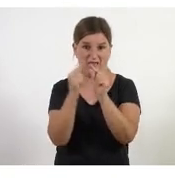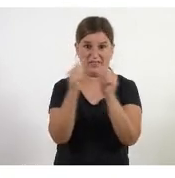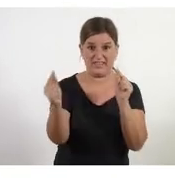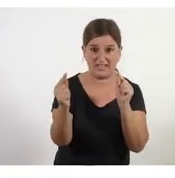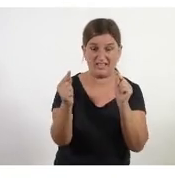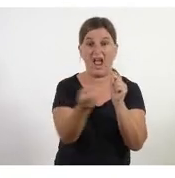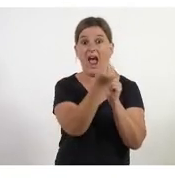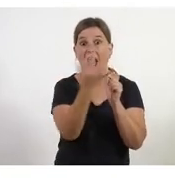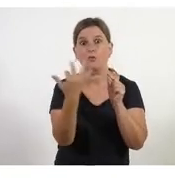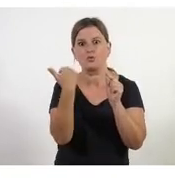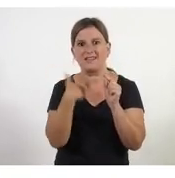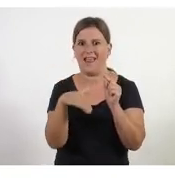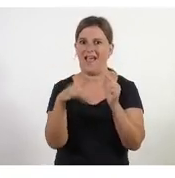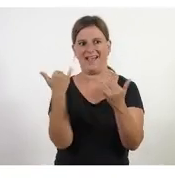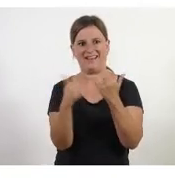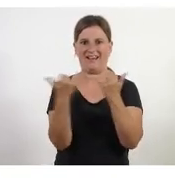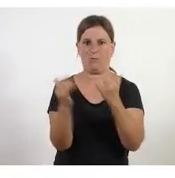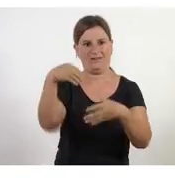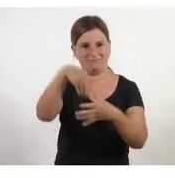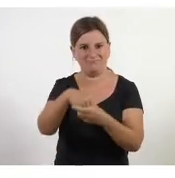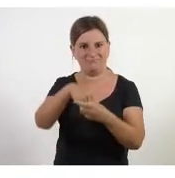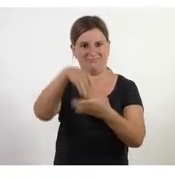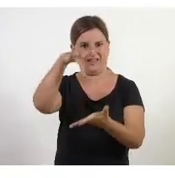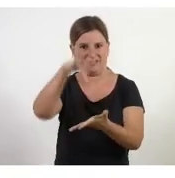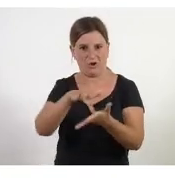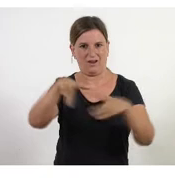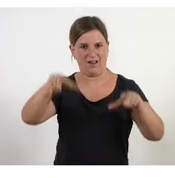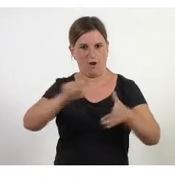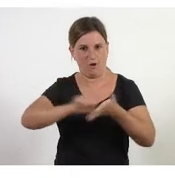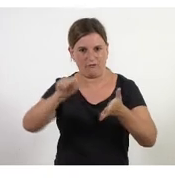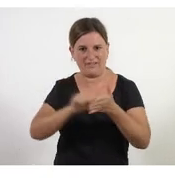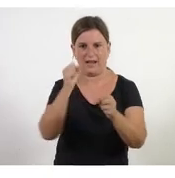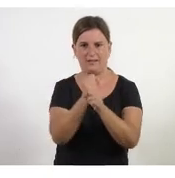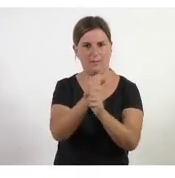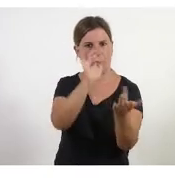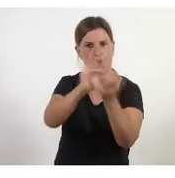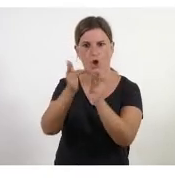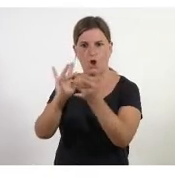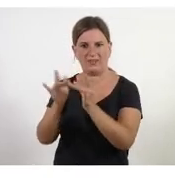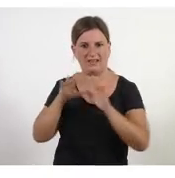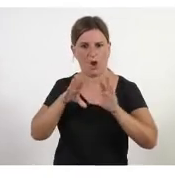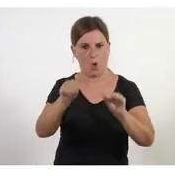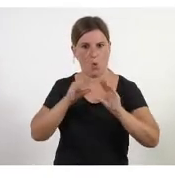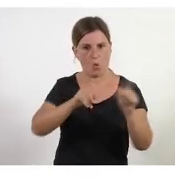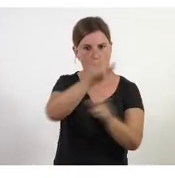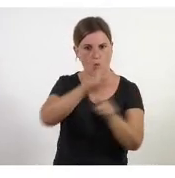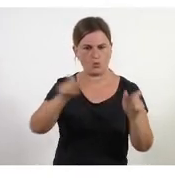a trobar dins de les oficines, els escriptoris, a treballar amb els usuaris. Però pensàvem que era important